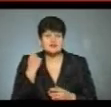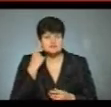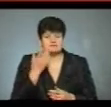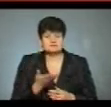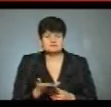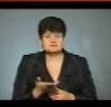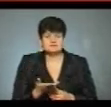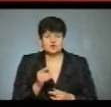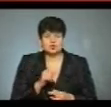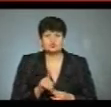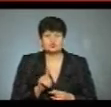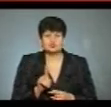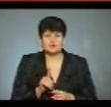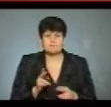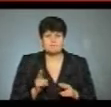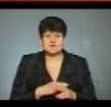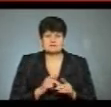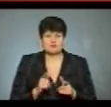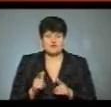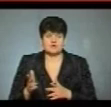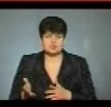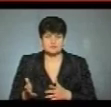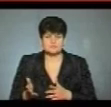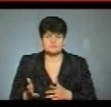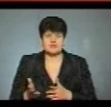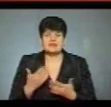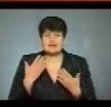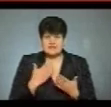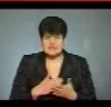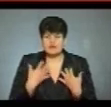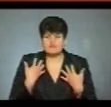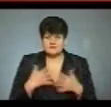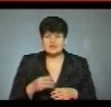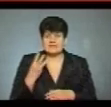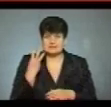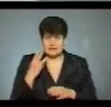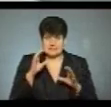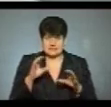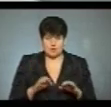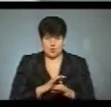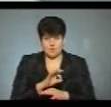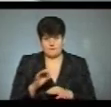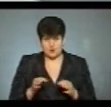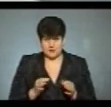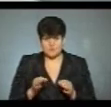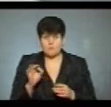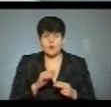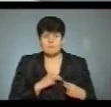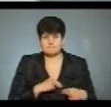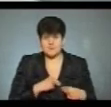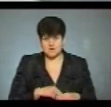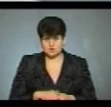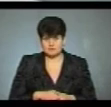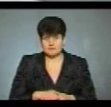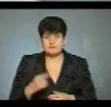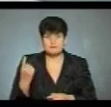щодо того, щоб без погоджень взяли, проголосували? До речі, є вже три законопроекти про працю.